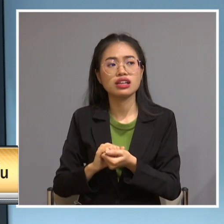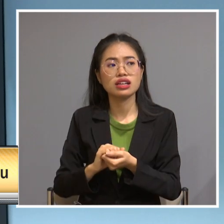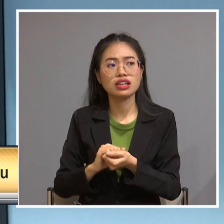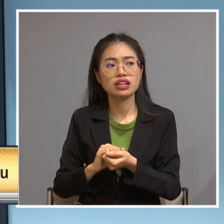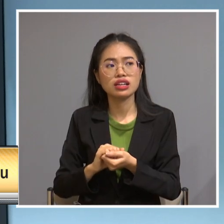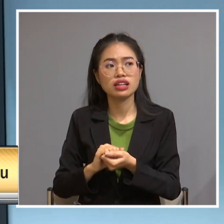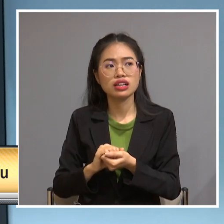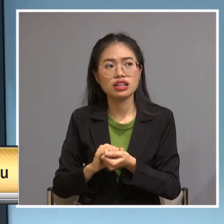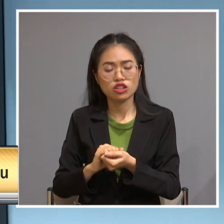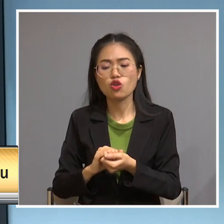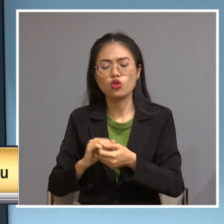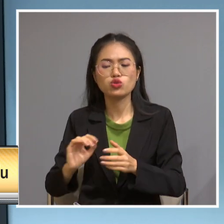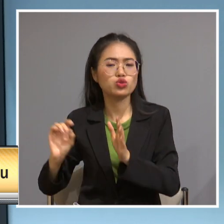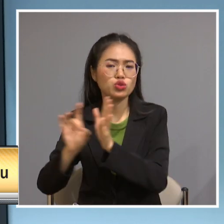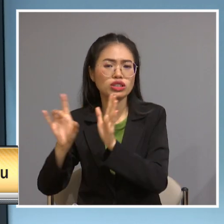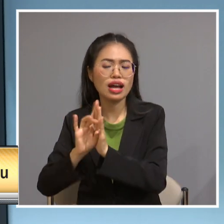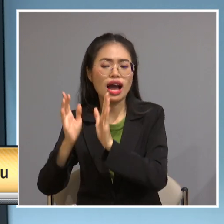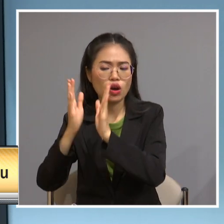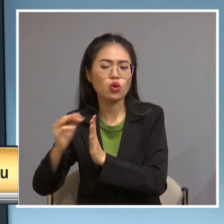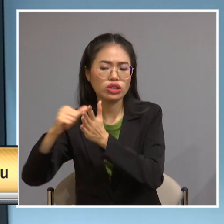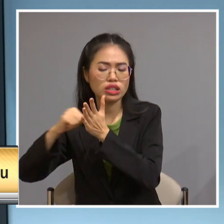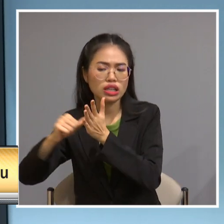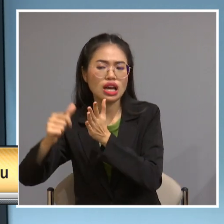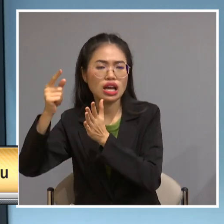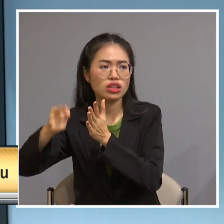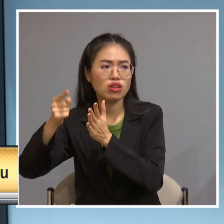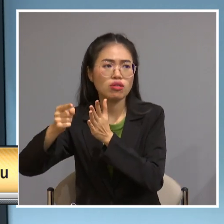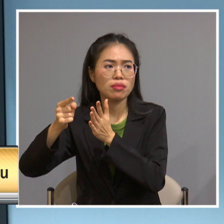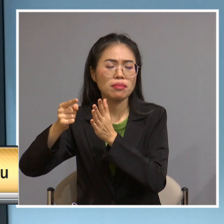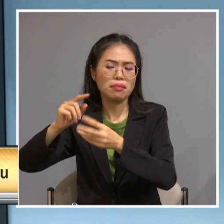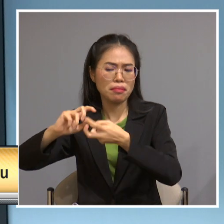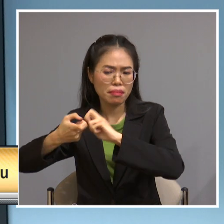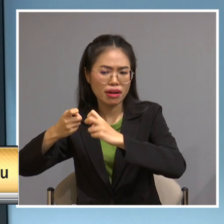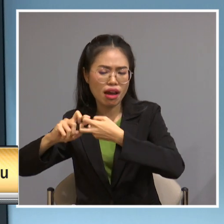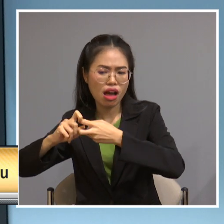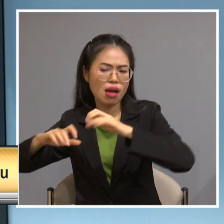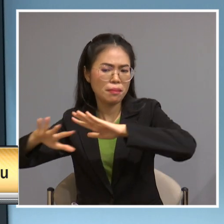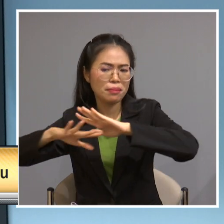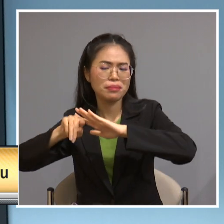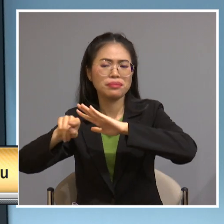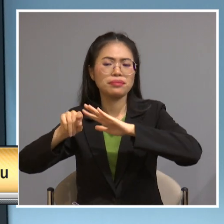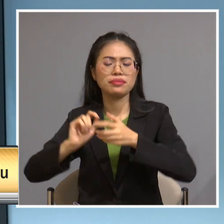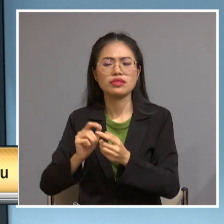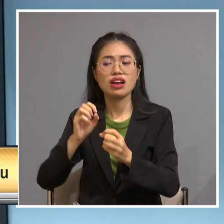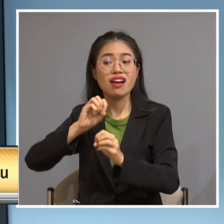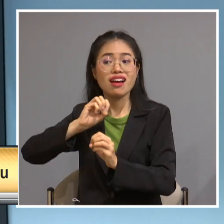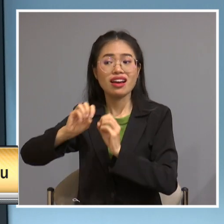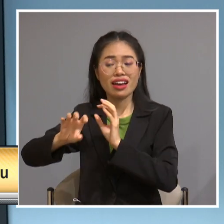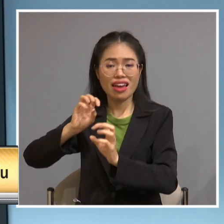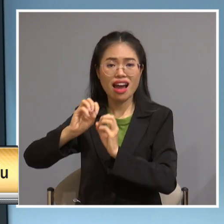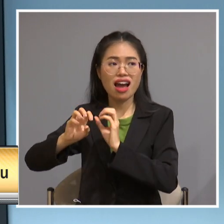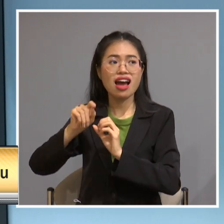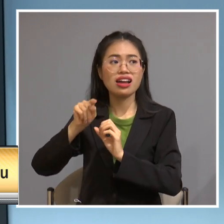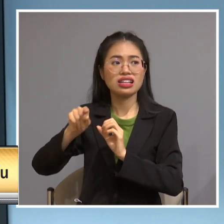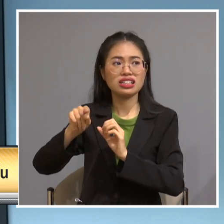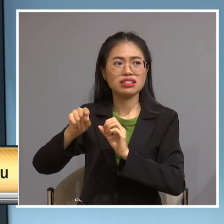threadปัญหาพưỡ้นฐานที่เกิดคืว่าขยะมันไม่สามาถ married